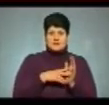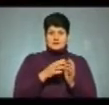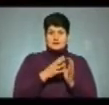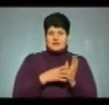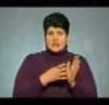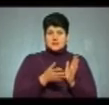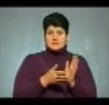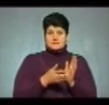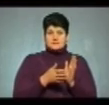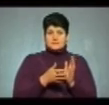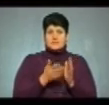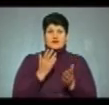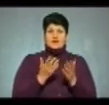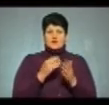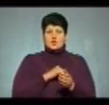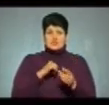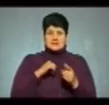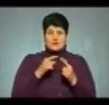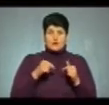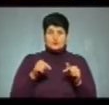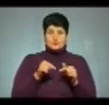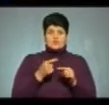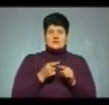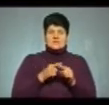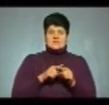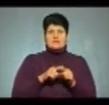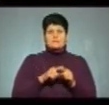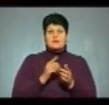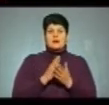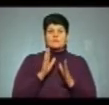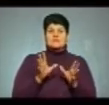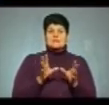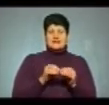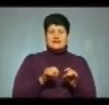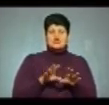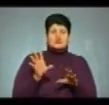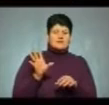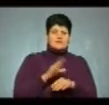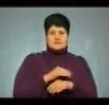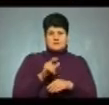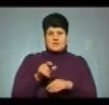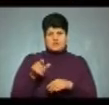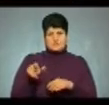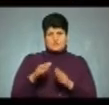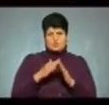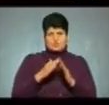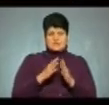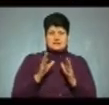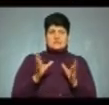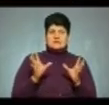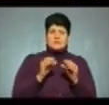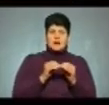Так, якщо самоорганізується, знову ж таки, це має бути спільне рішення всіх мешканців будинку. Тобто зібрати